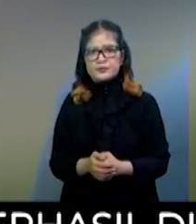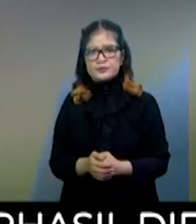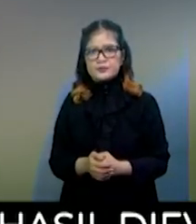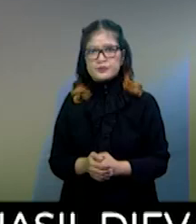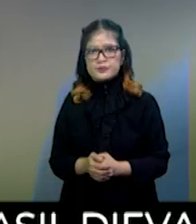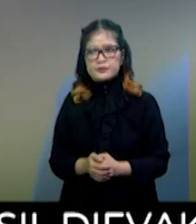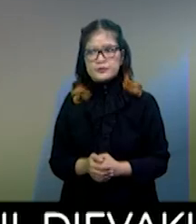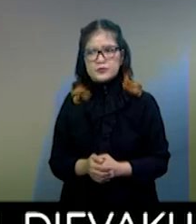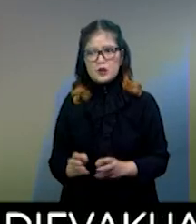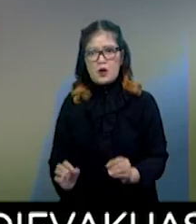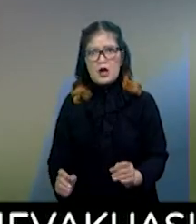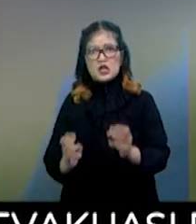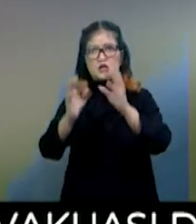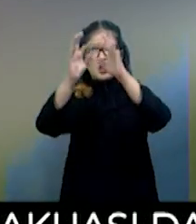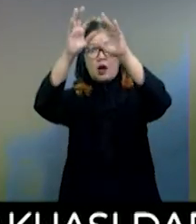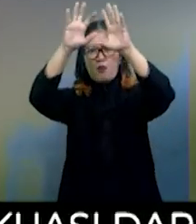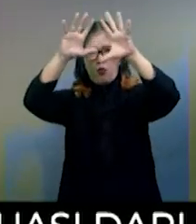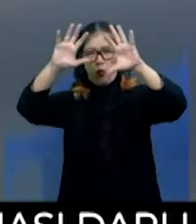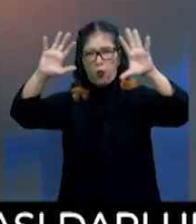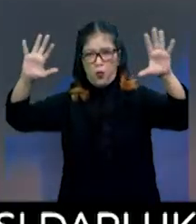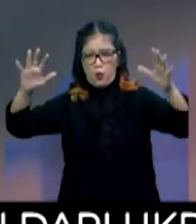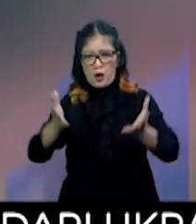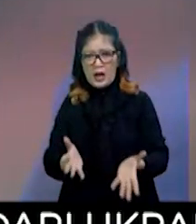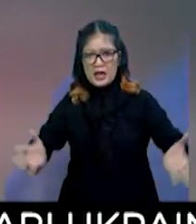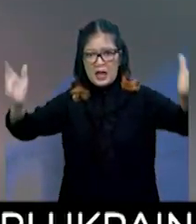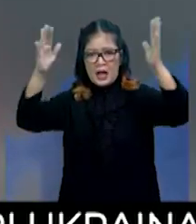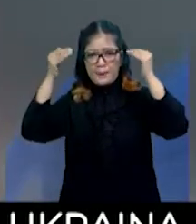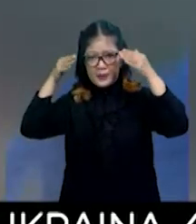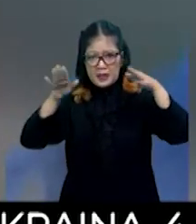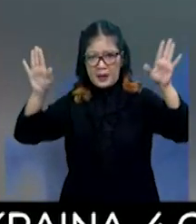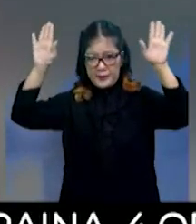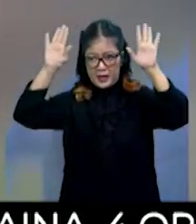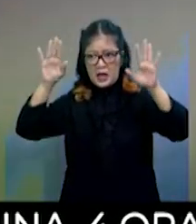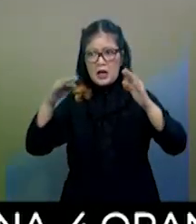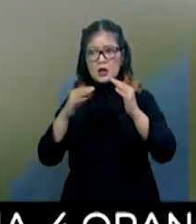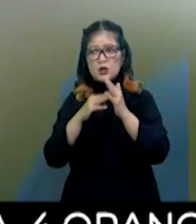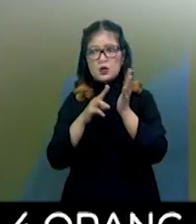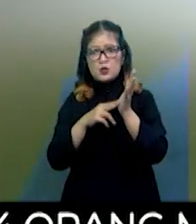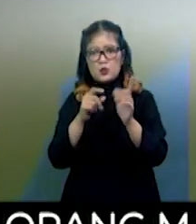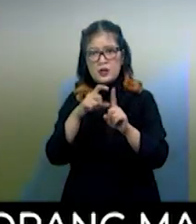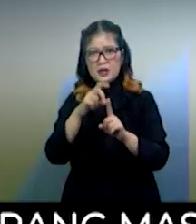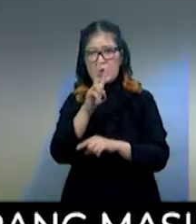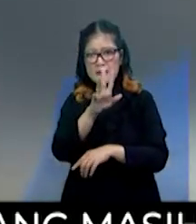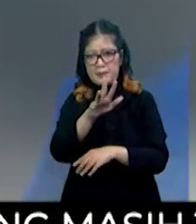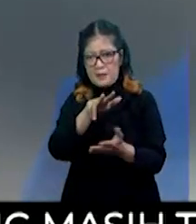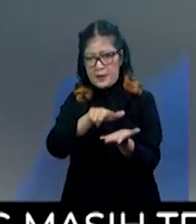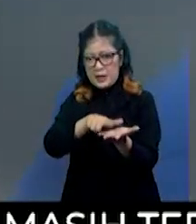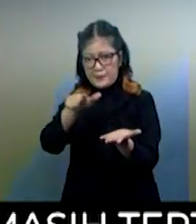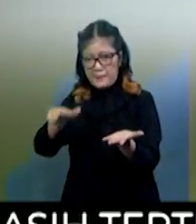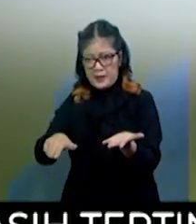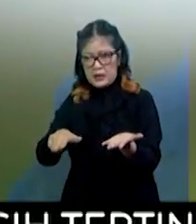Asap hitam mengepul dari kilang PT Pertamina Refinery Unit 5 Balikpapan. Kilang terbakar sekitar pukul